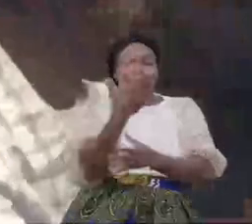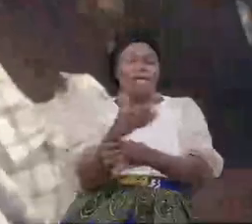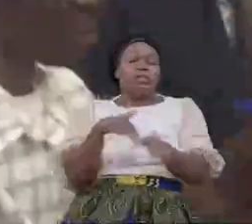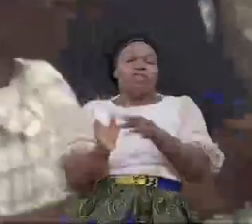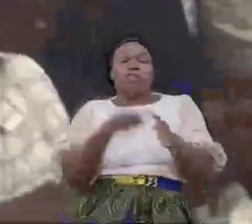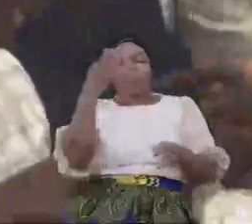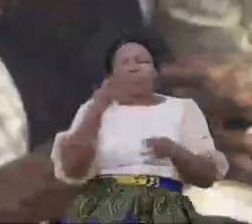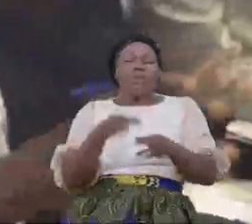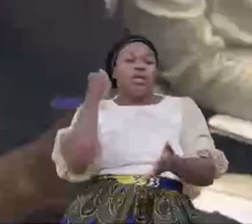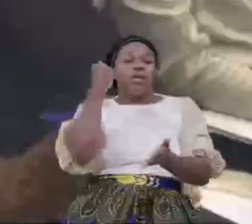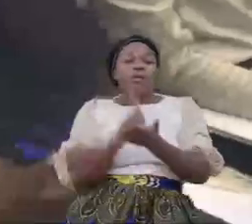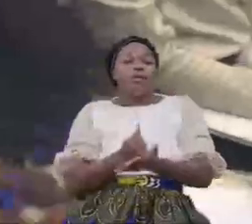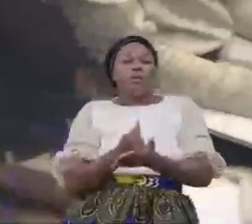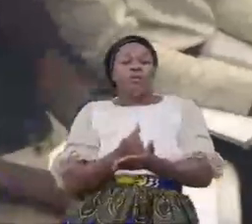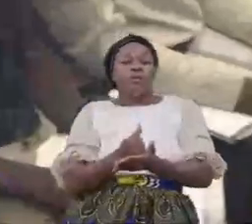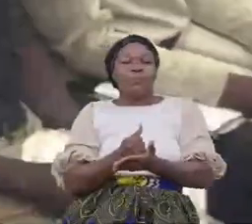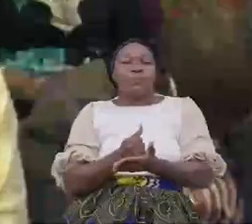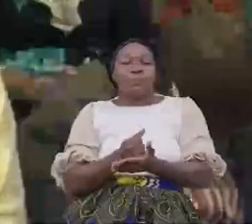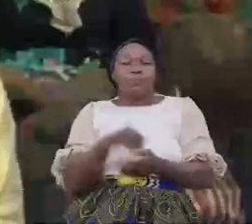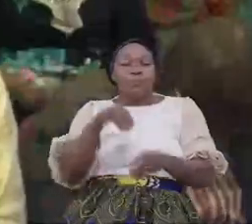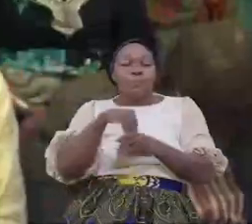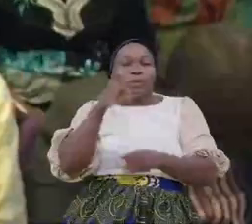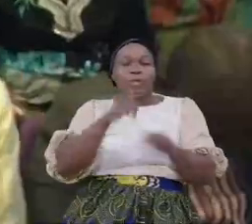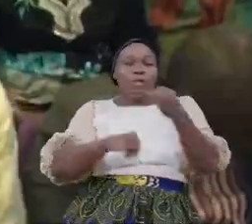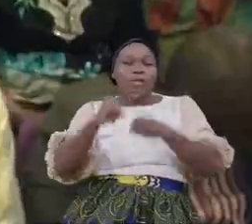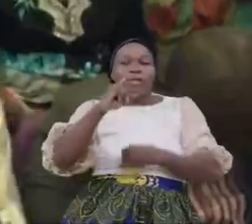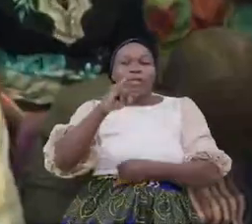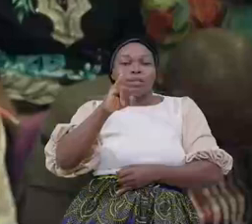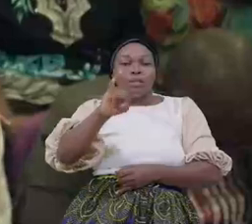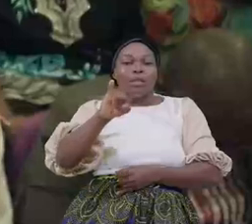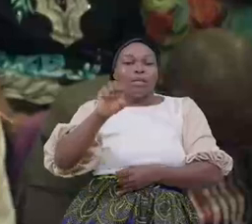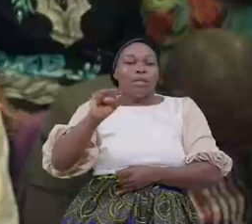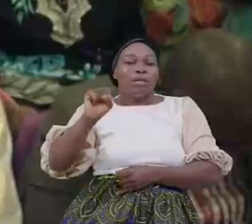main au nom de Jésus. On va à